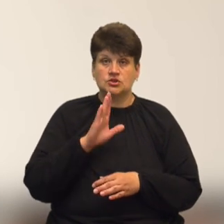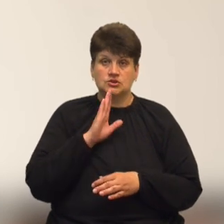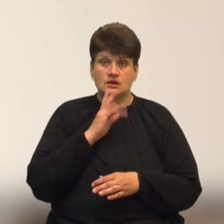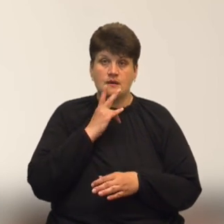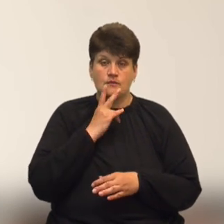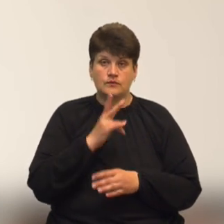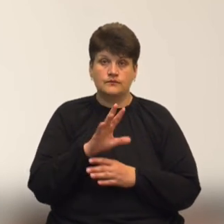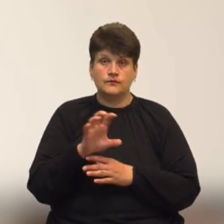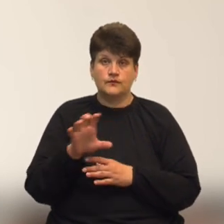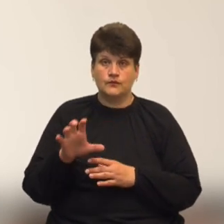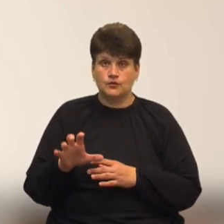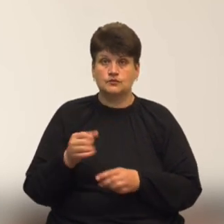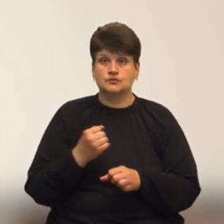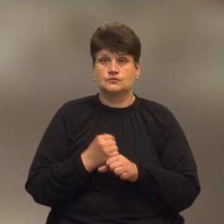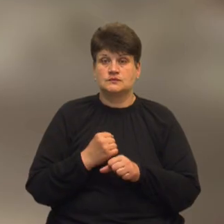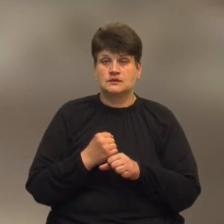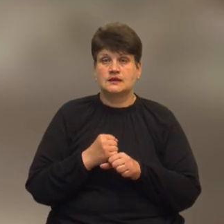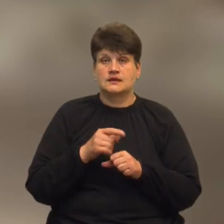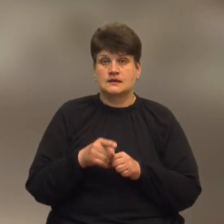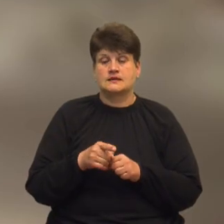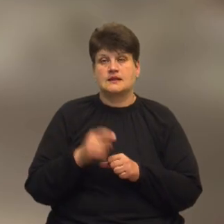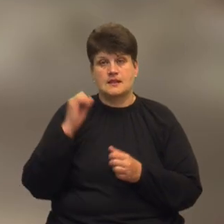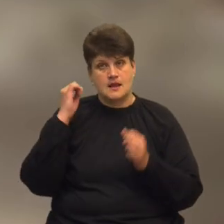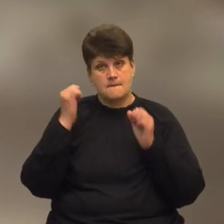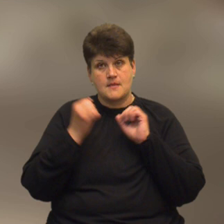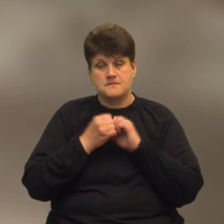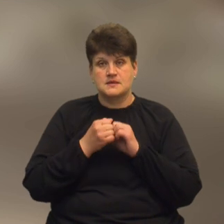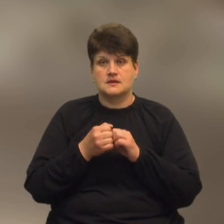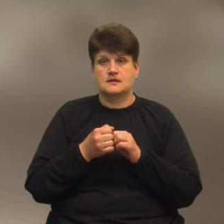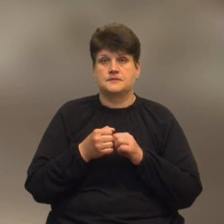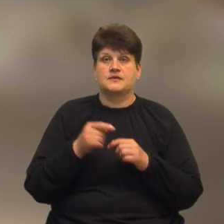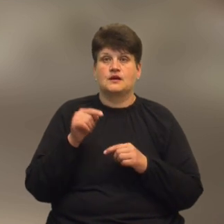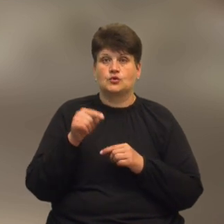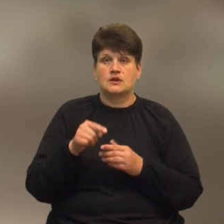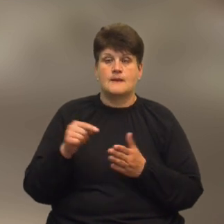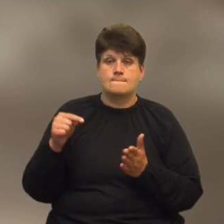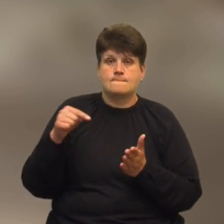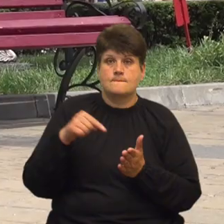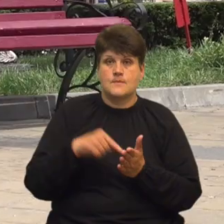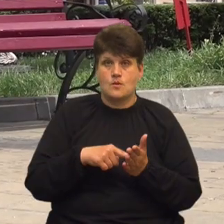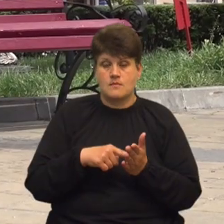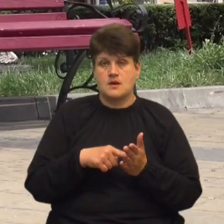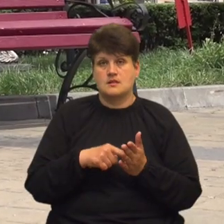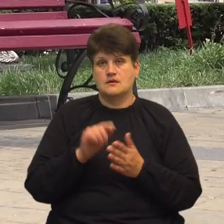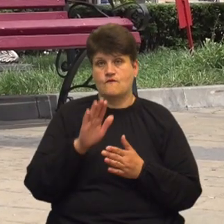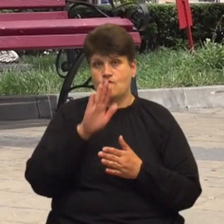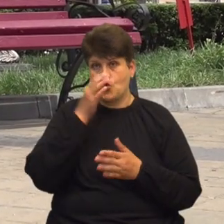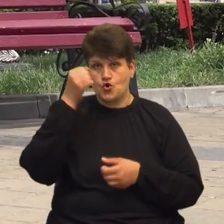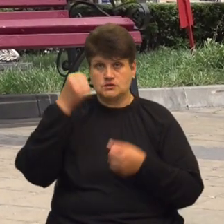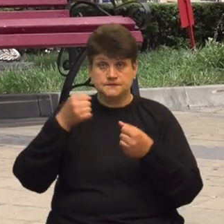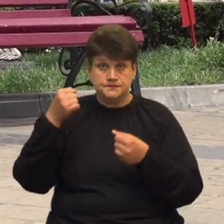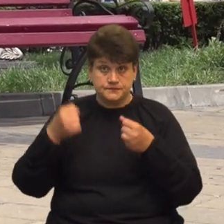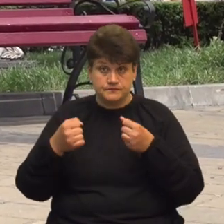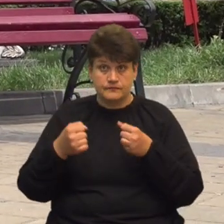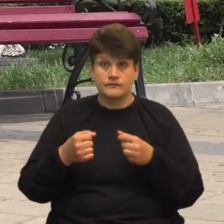у фотостудії, в якій робили знімки на пам'ять незадовго до того, як туди потрапили уламки ворожої ракети. Щоб упевнитися, що